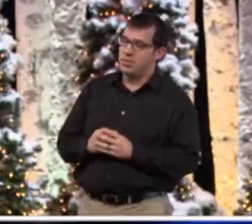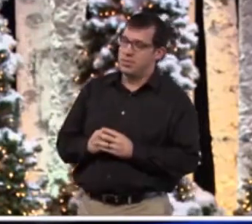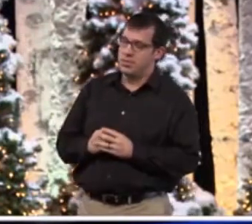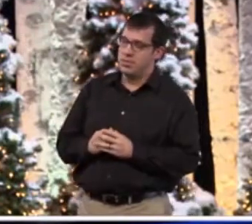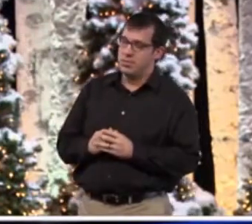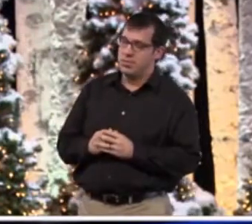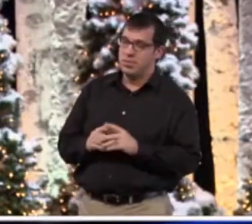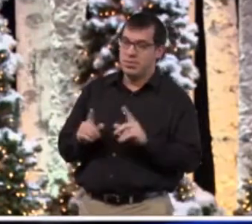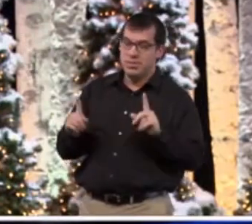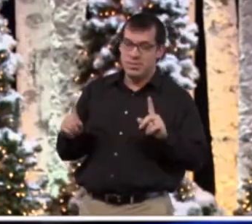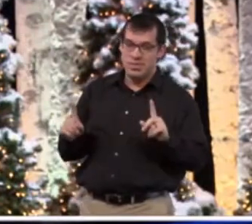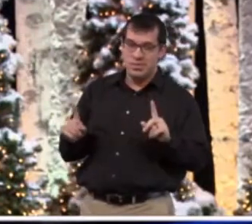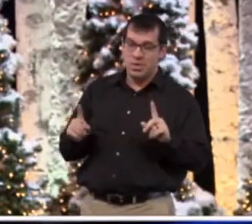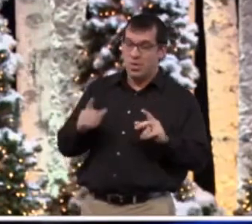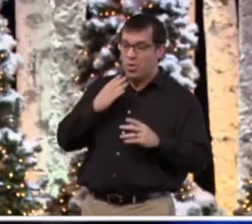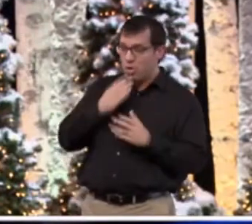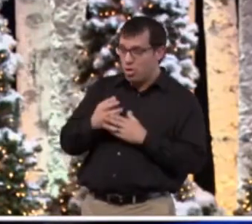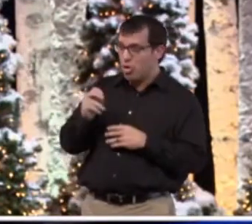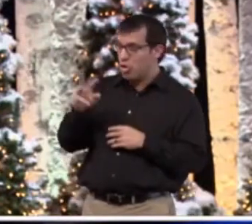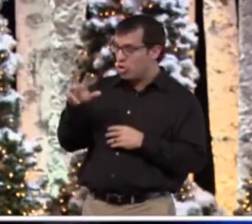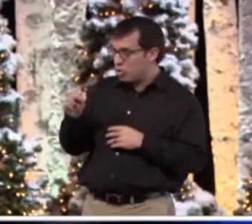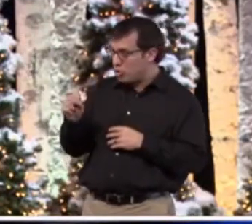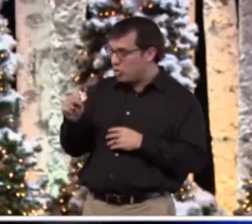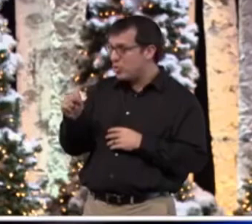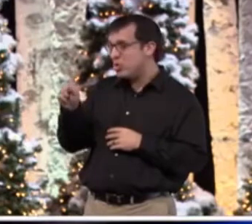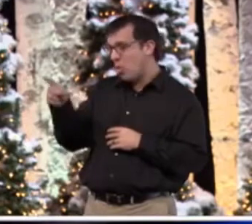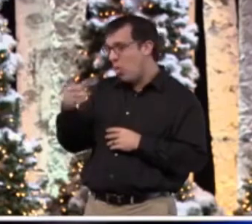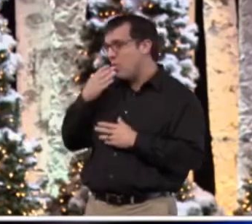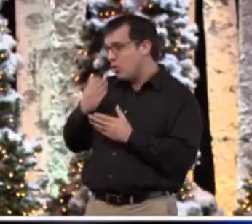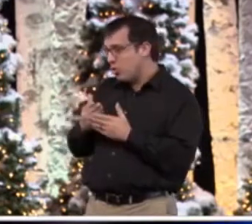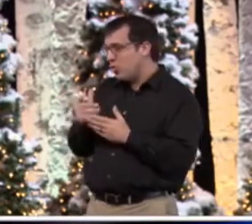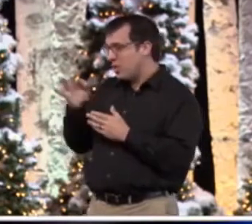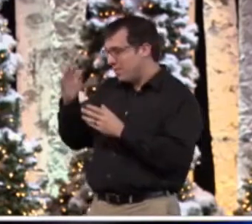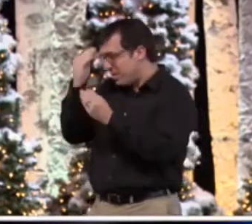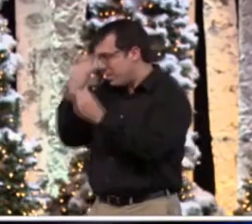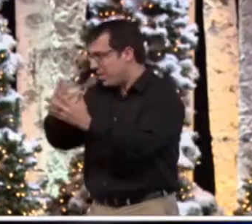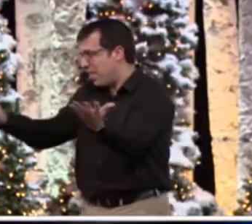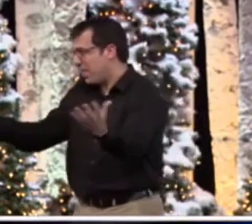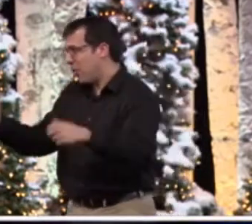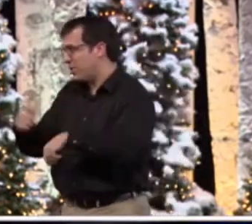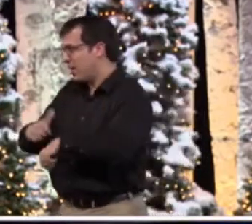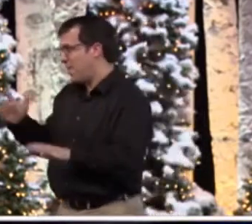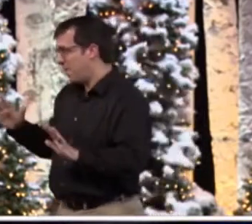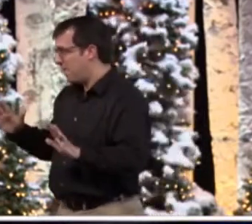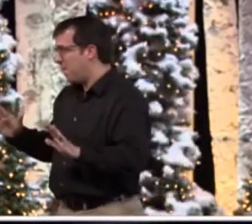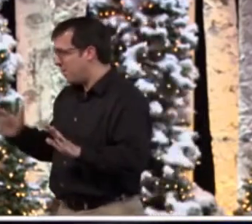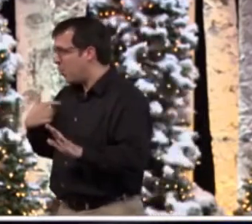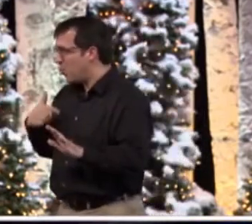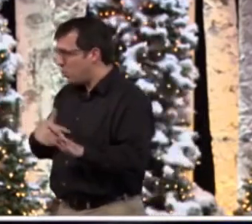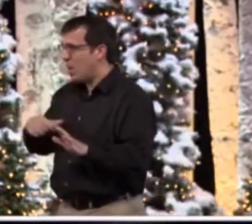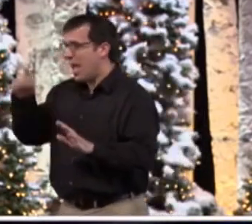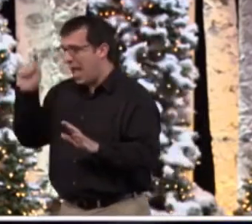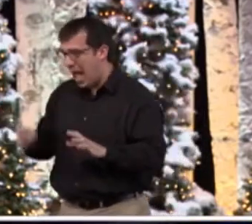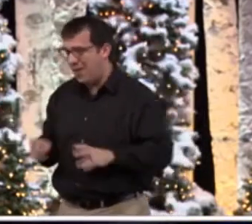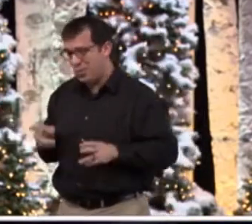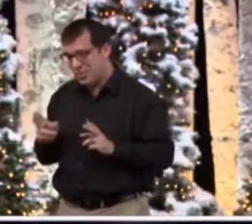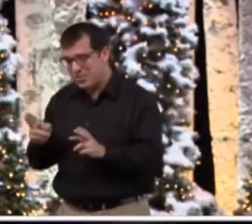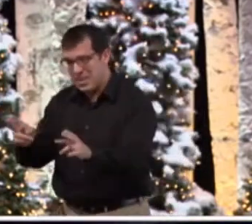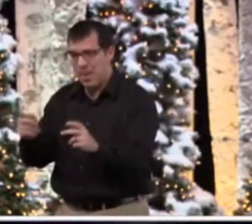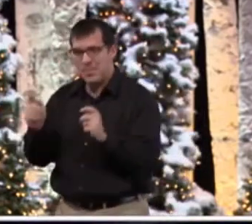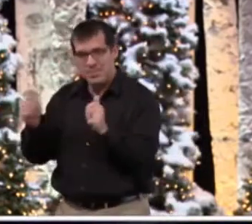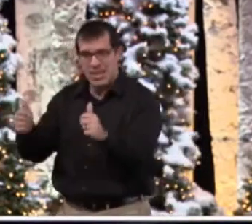एकमात्र सुसन्देश भनेको तिनीहरूको बीचमा सुसन्देश, तिनीहरूको बीचमा समयमा पुग्नुपर्छ। हामीले सबै कुराहरू छिटो